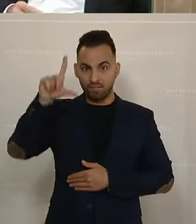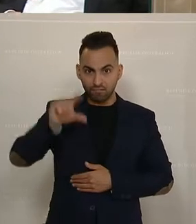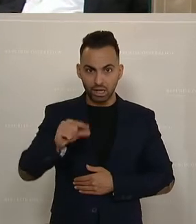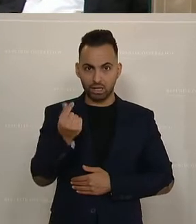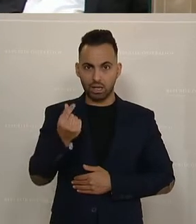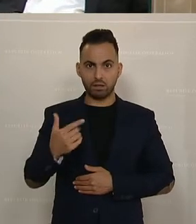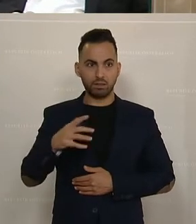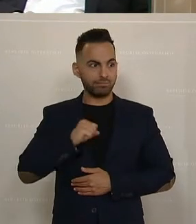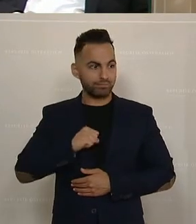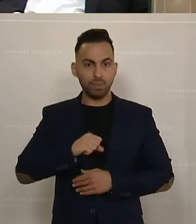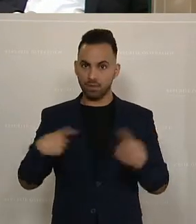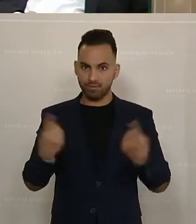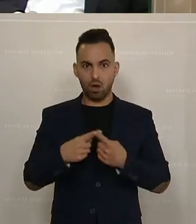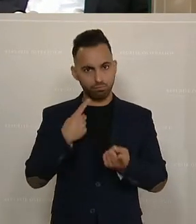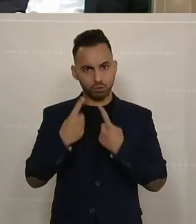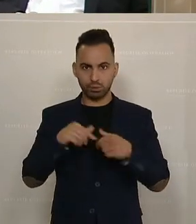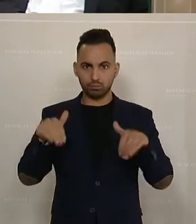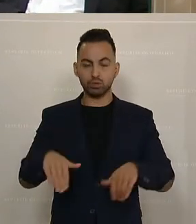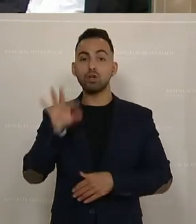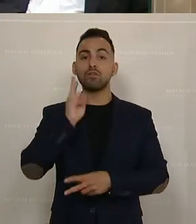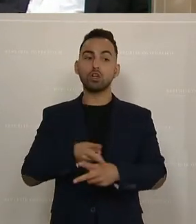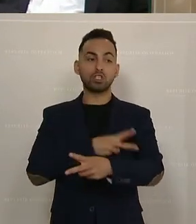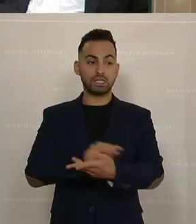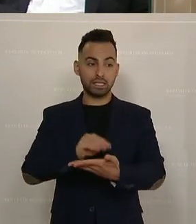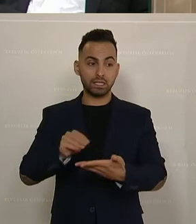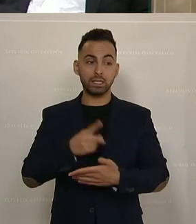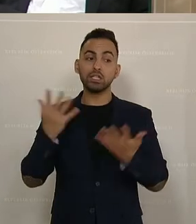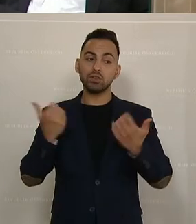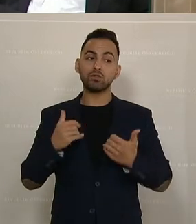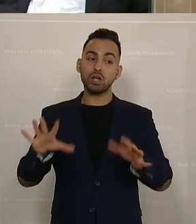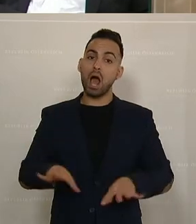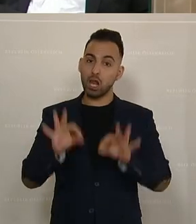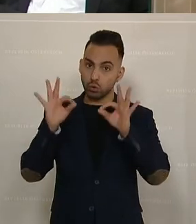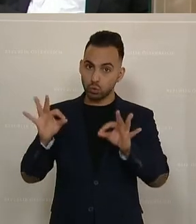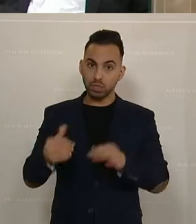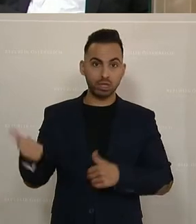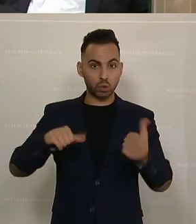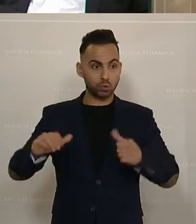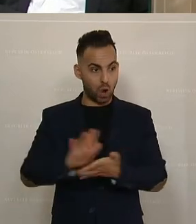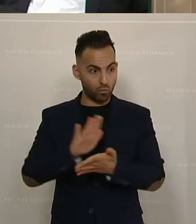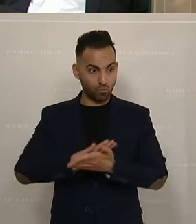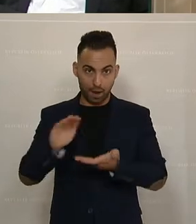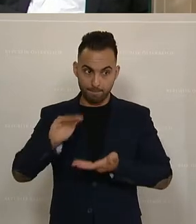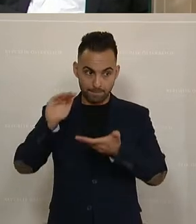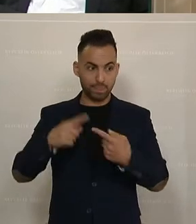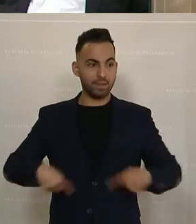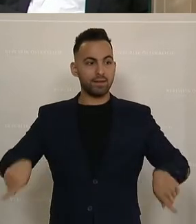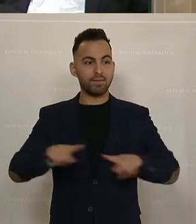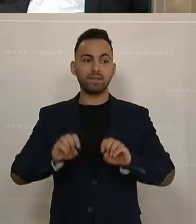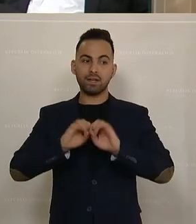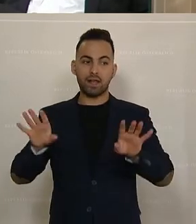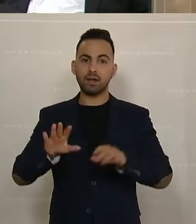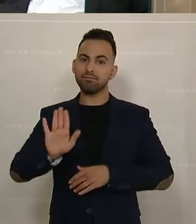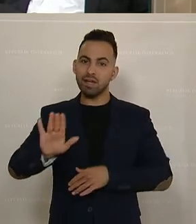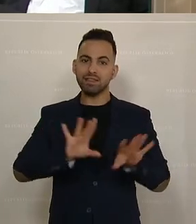auskommen und da müssen wir auch darüber reden frau staatssekretärin ich wünsche ihnen alles gute bei ihrer neuen zusätzlichen aufgabe wir werden sie natürlich wie immer